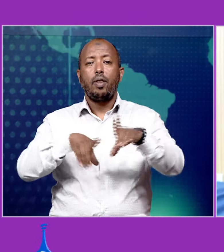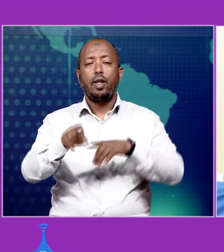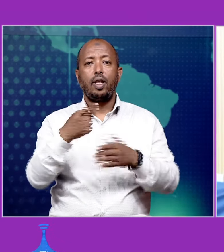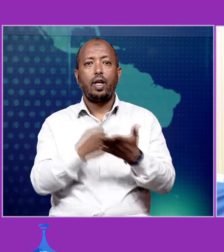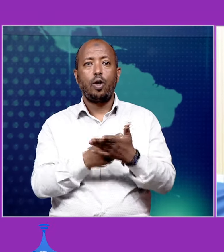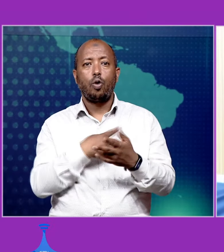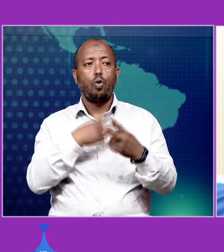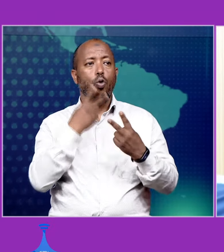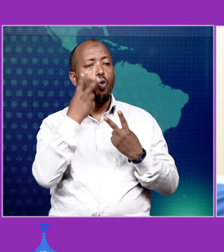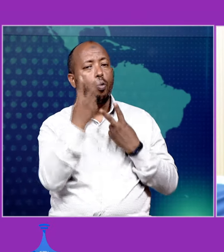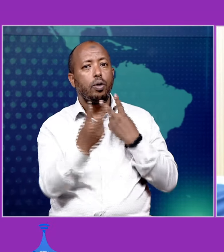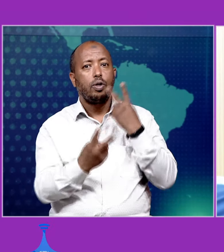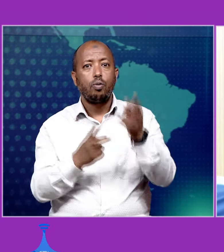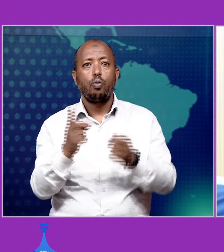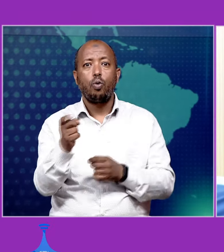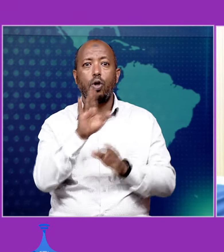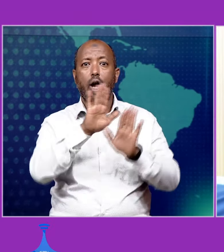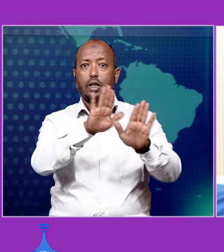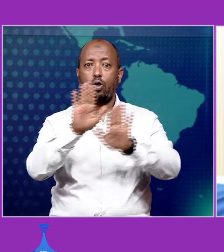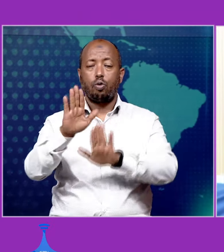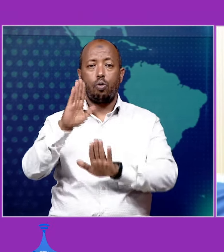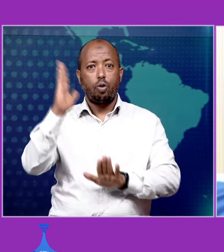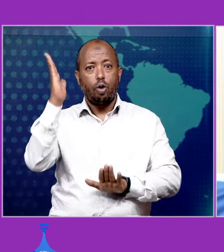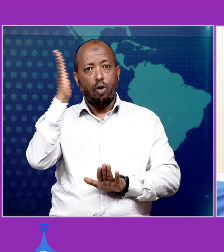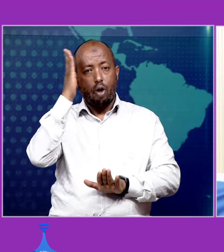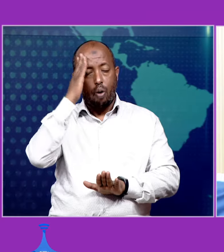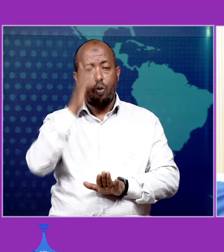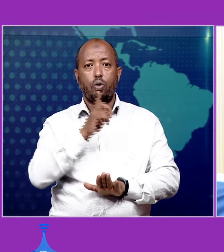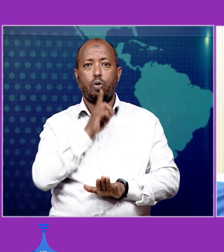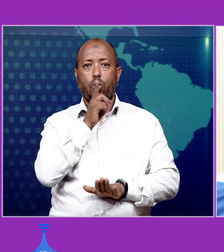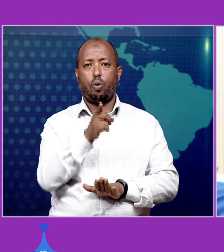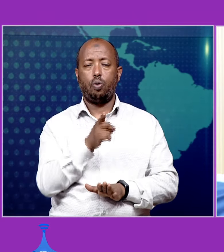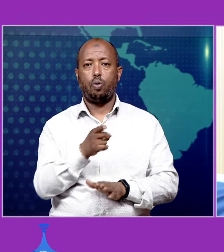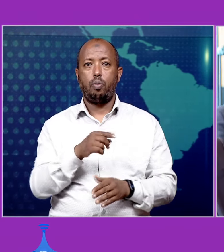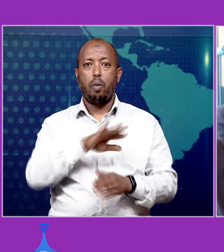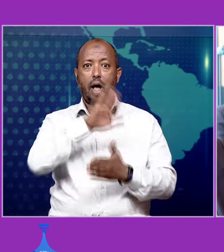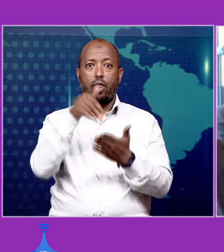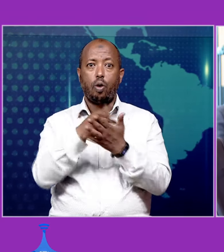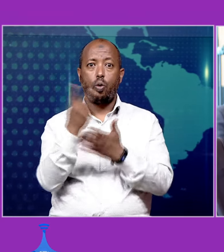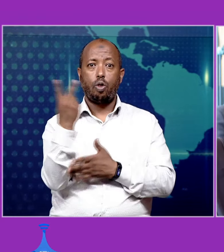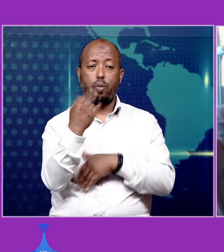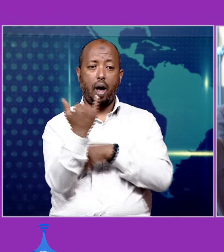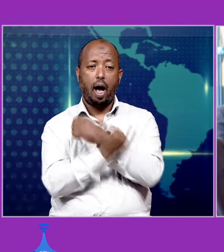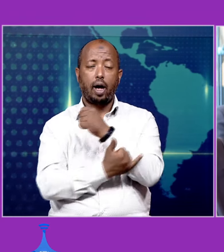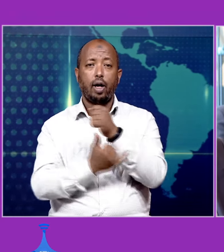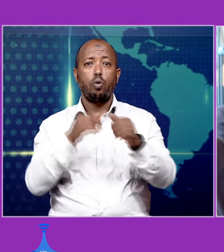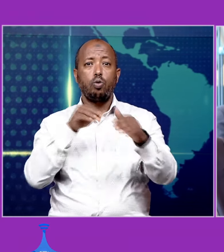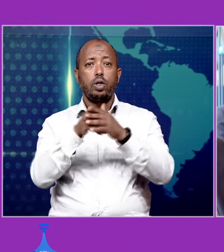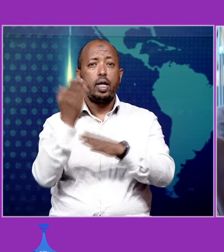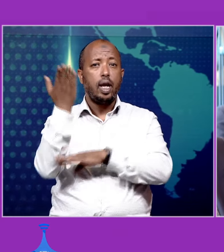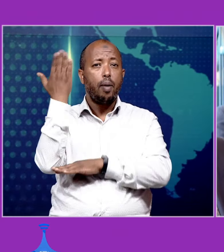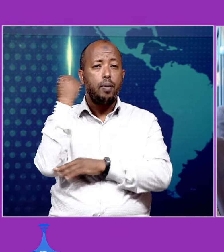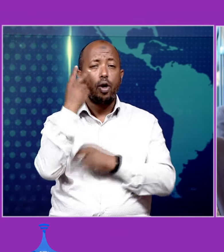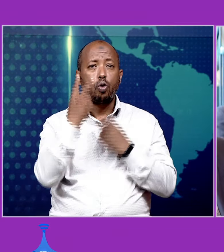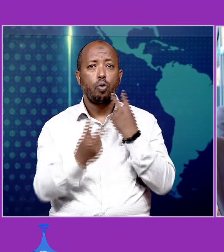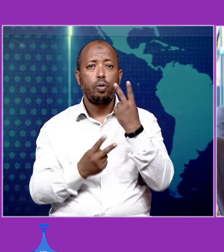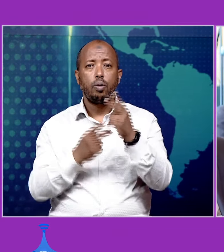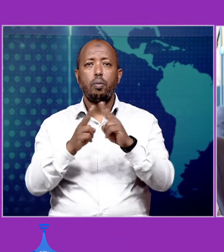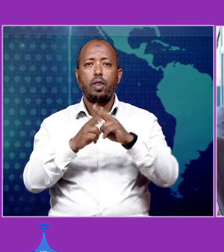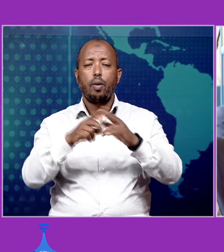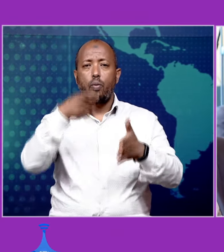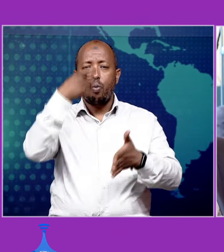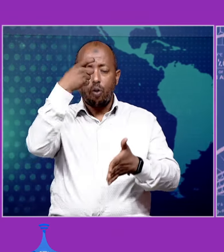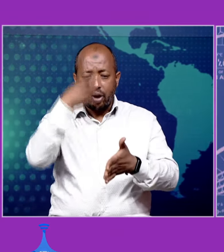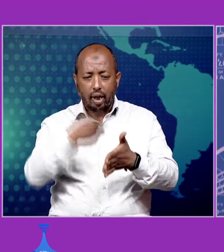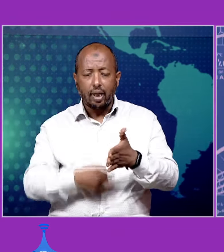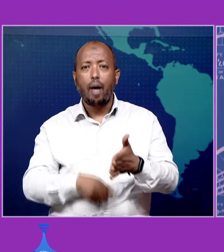ጉብኝት እንደሆነ እንድትወስዱት ነው። በአጠቃላይ በሁለቱ ሀገሮች የነበረን ጉብኝት በጣም ውጤታማ